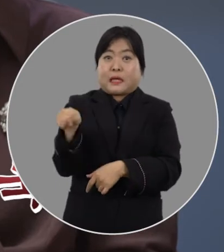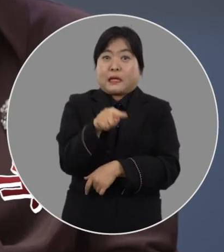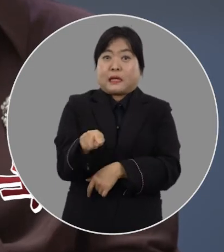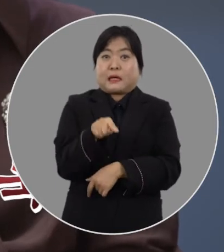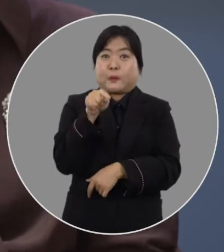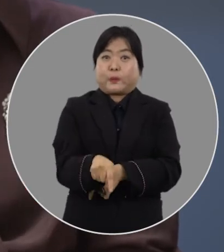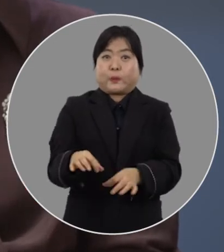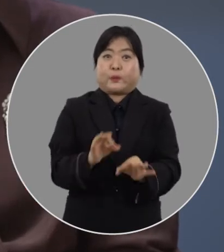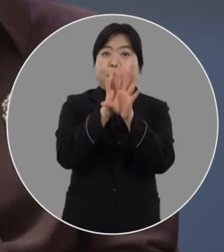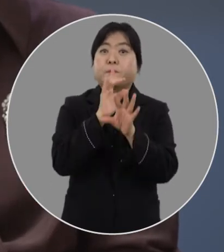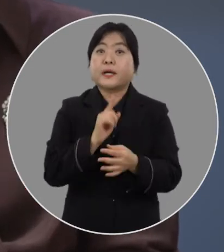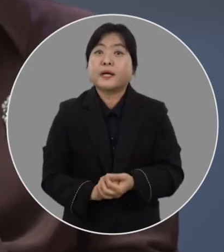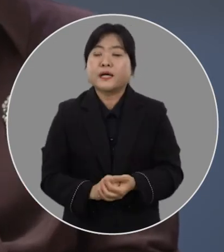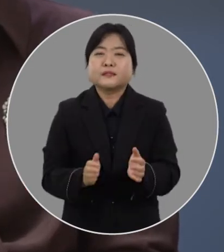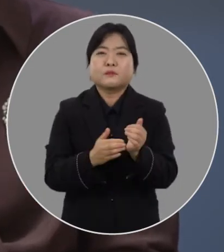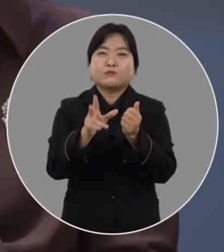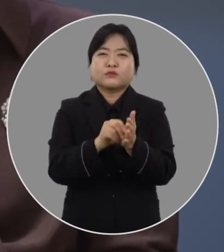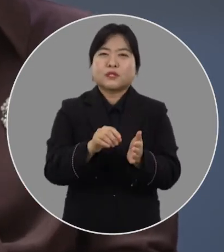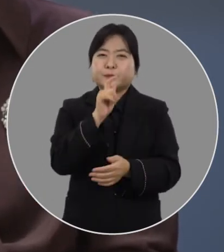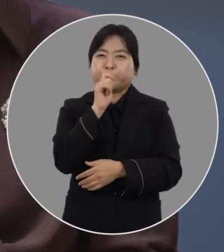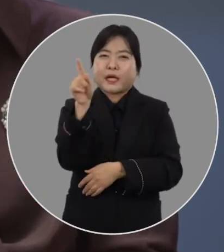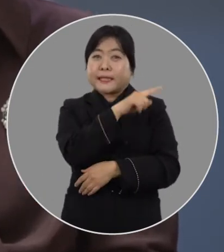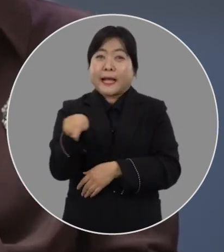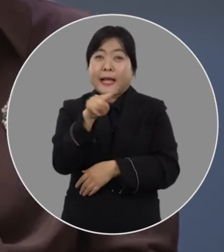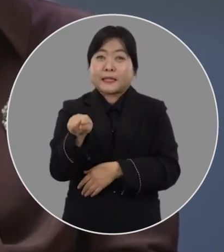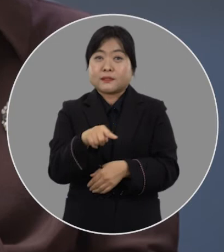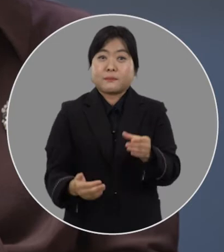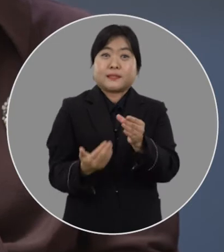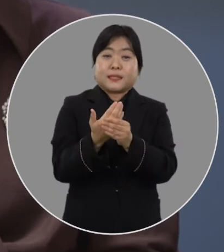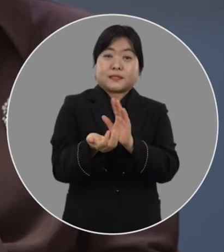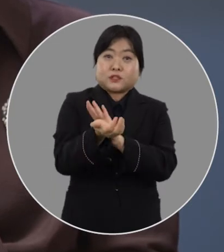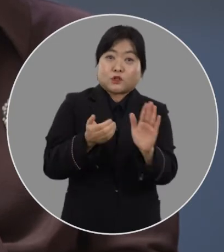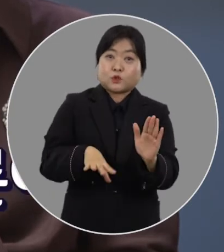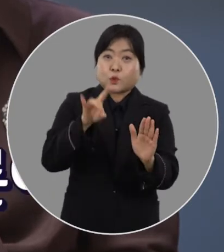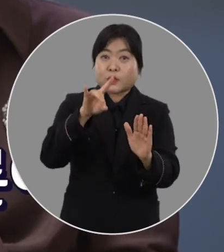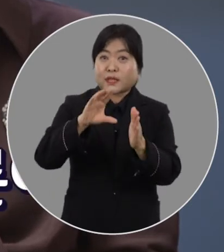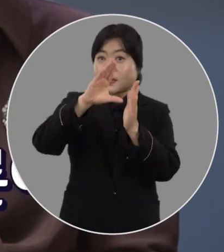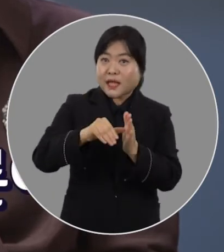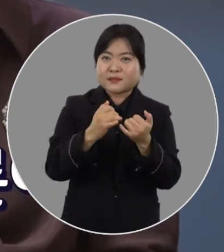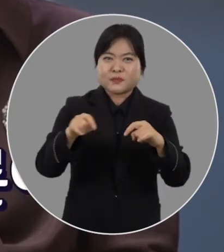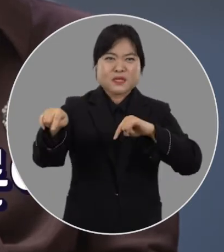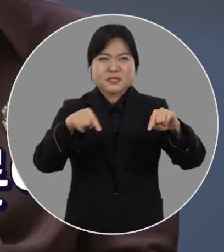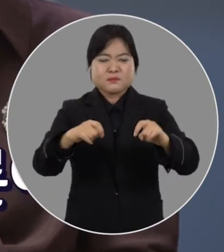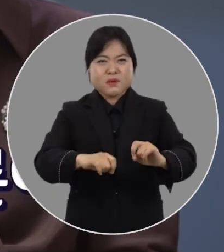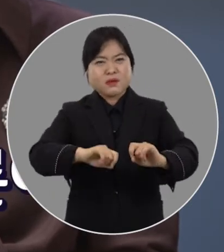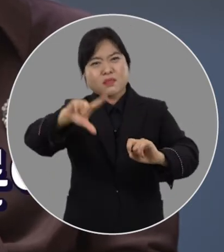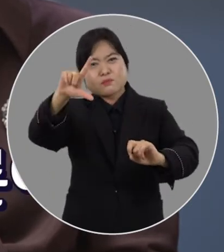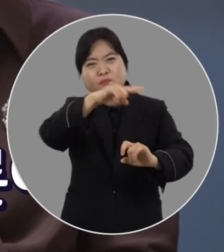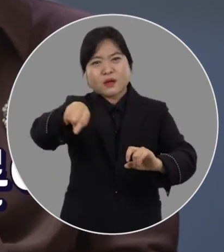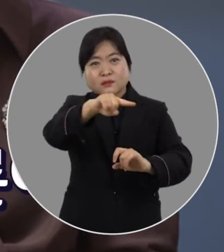것인데요. 문제는 침묵의 나선이 발생하기 전 초기 단계에 사람들이 지배적이라고 생각한